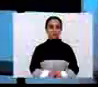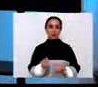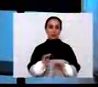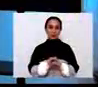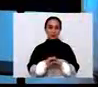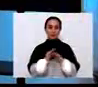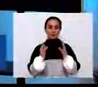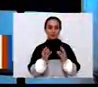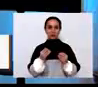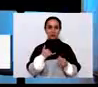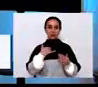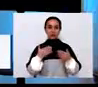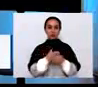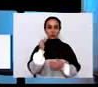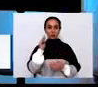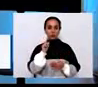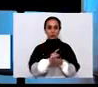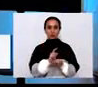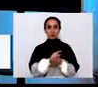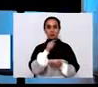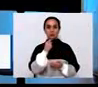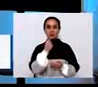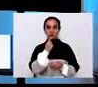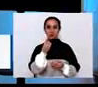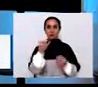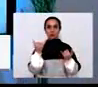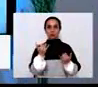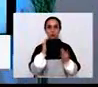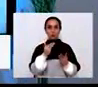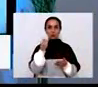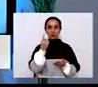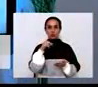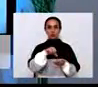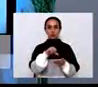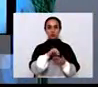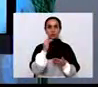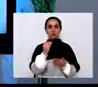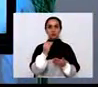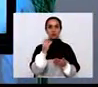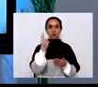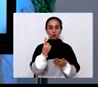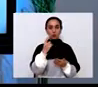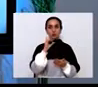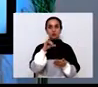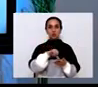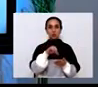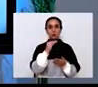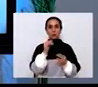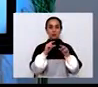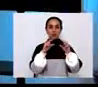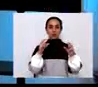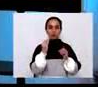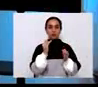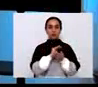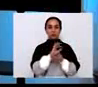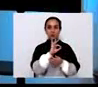Добрый день! У нас новый урок русского языка. Сегодня мы будем говорить об однородных членах предложения. Вы прекрасно знакомы с